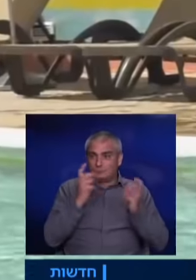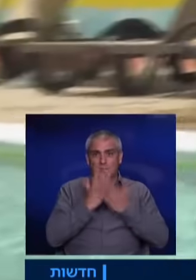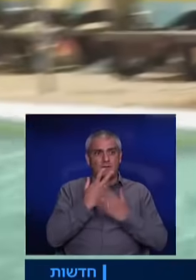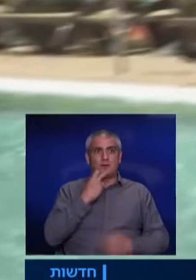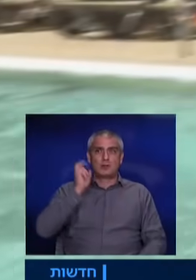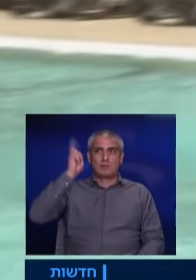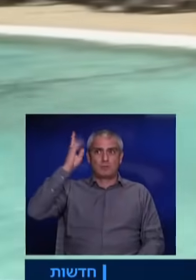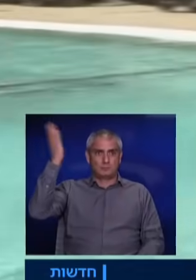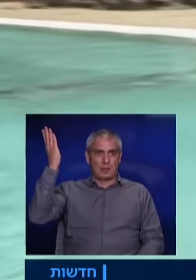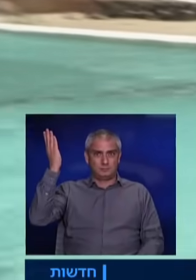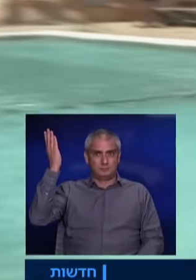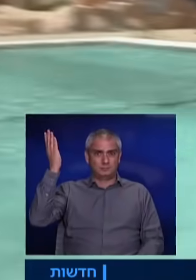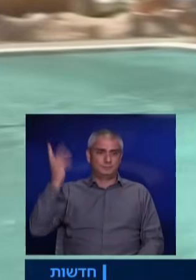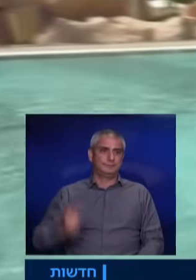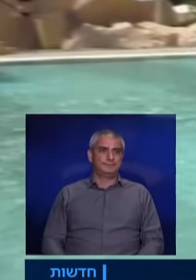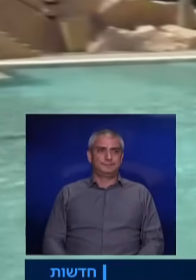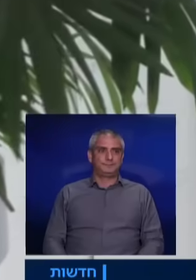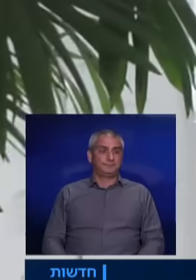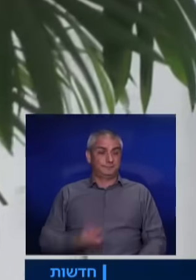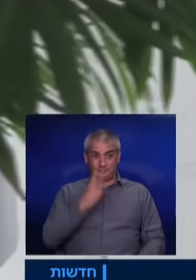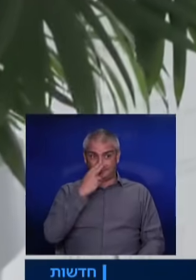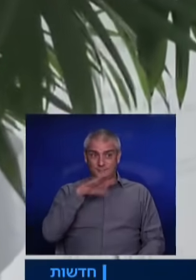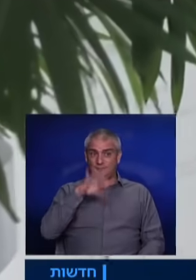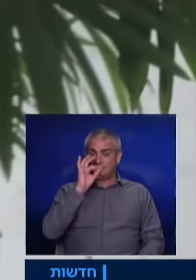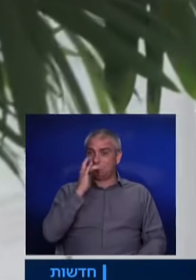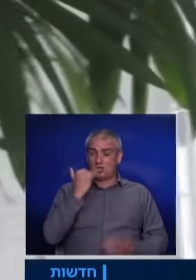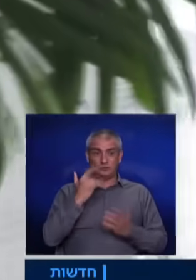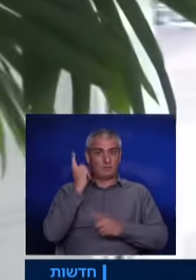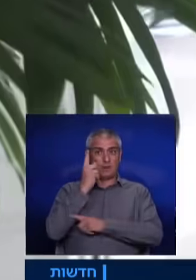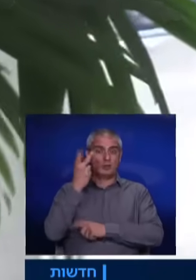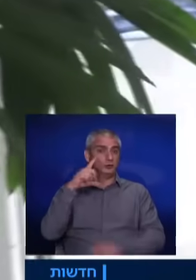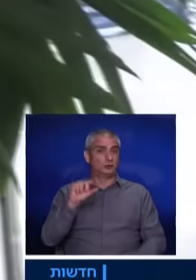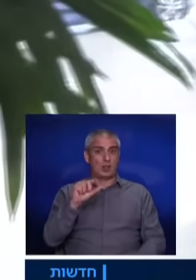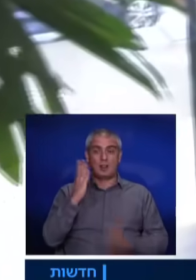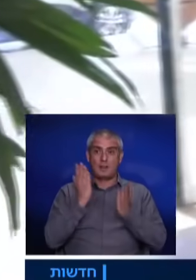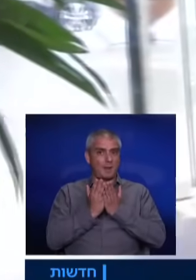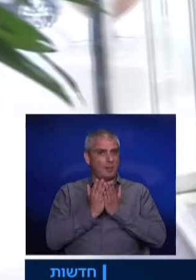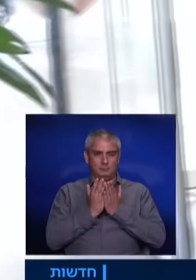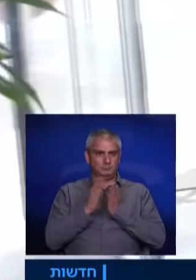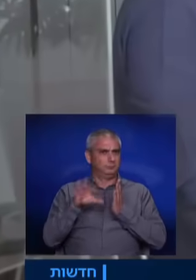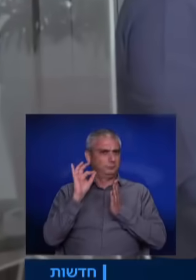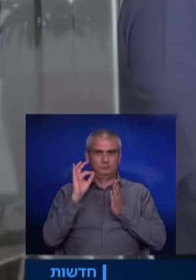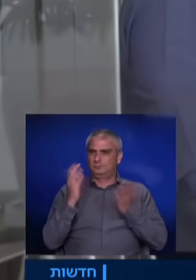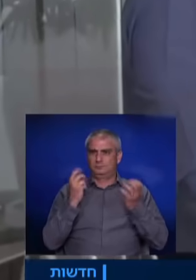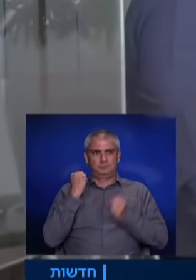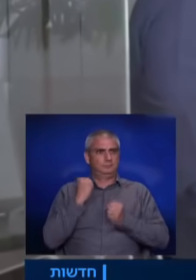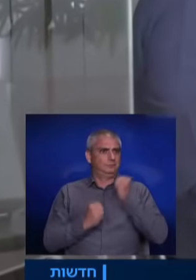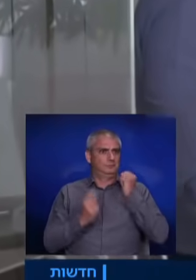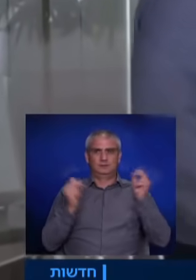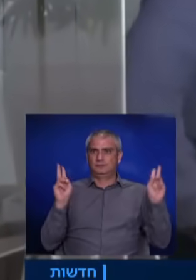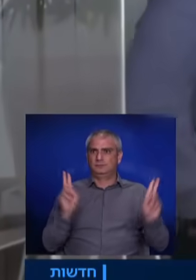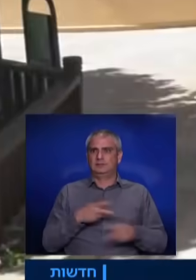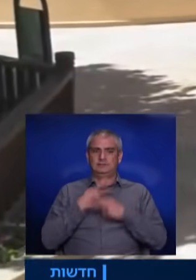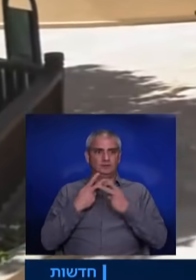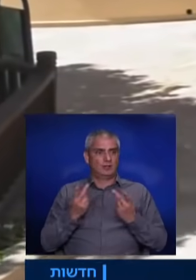בחול. אם תנסו למצוא עכשיו מלונות זולים יחסית באילת, תגלו שזאת פשוט משימה בלתי אפשרית.